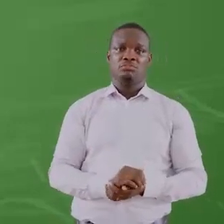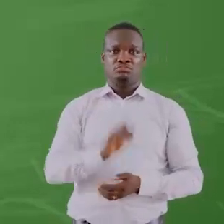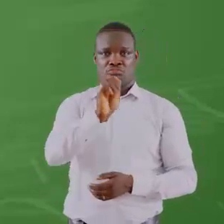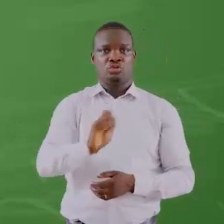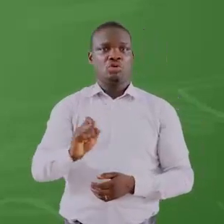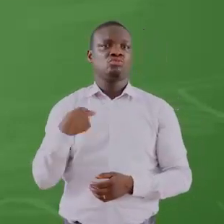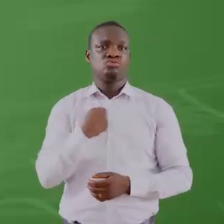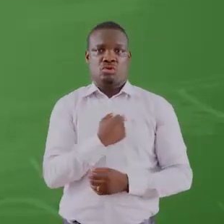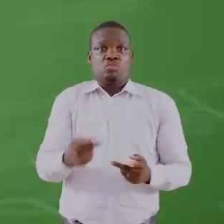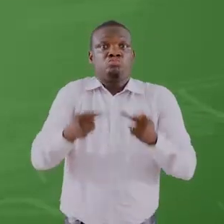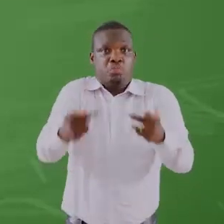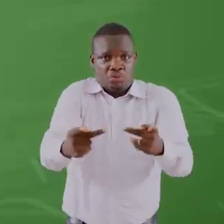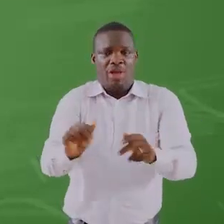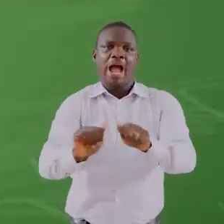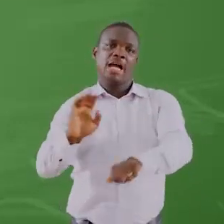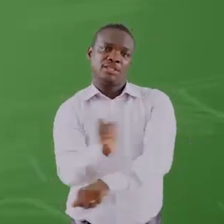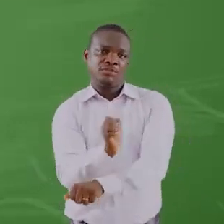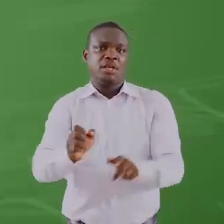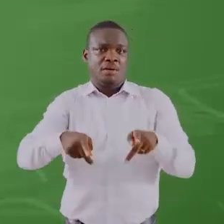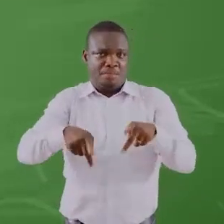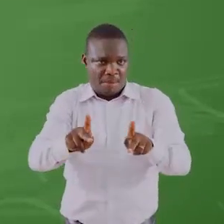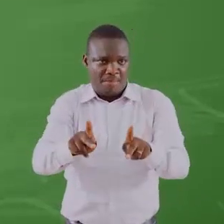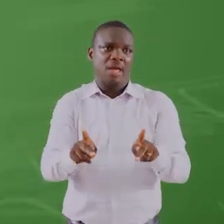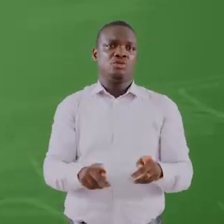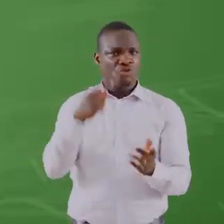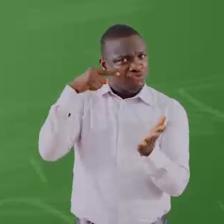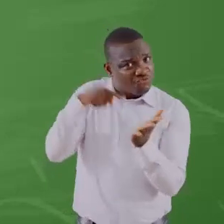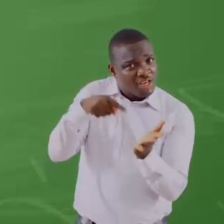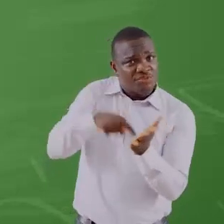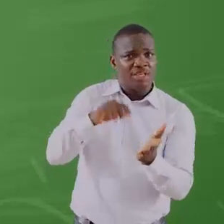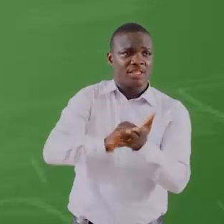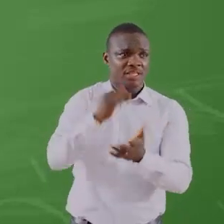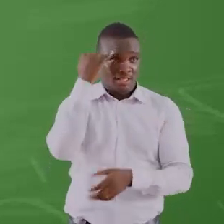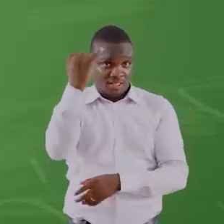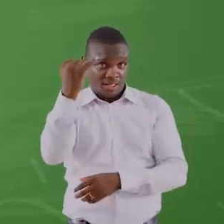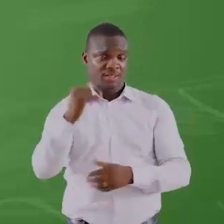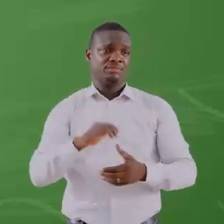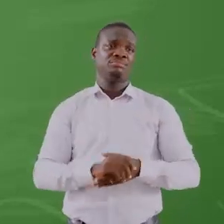Proposez une activité permettant de vérifier cette hypothèse.